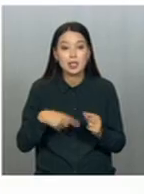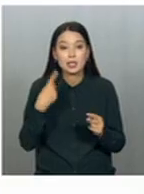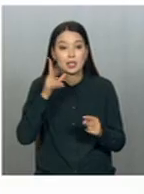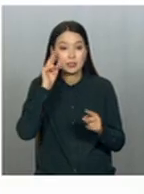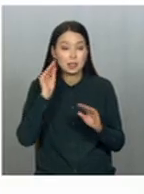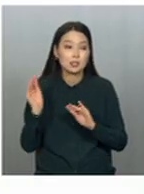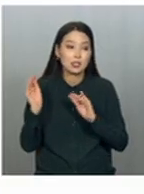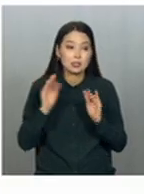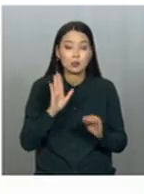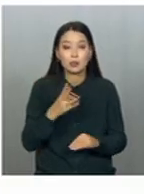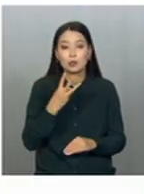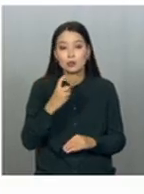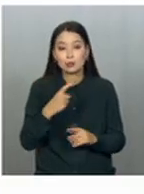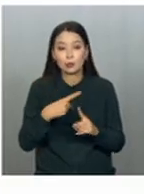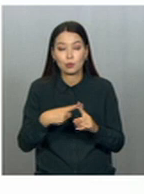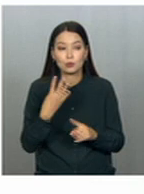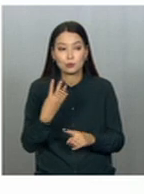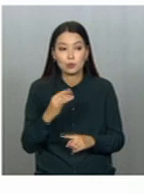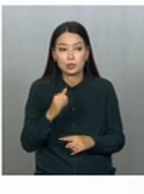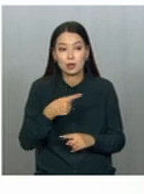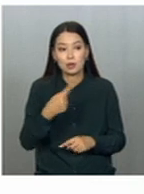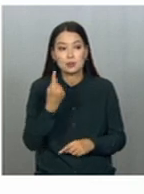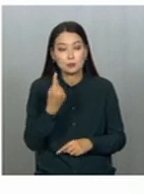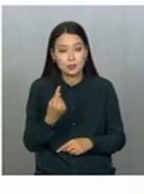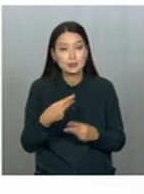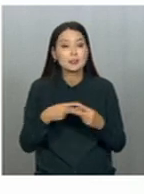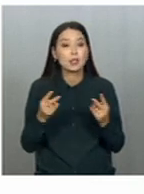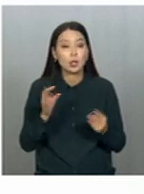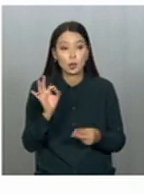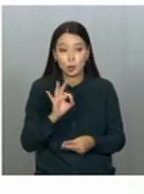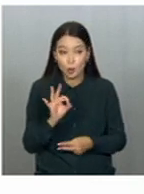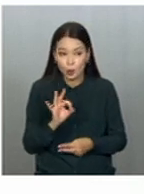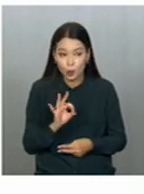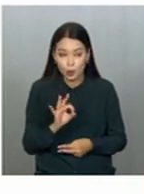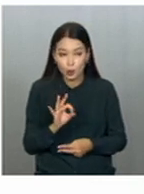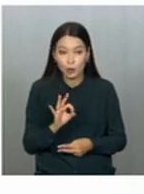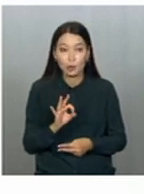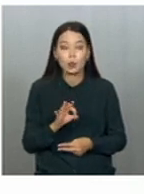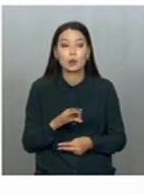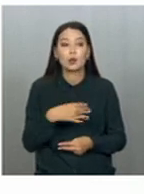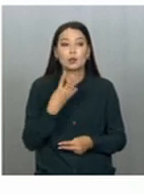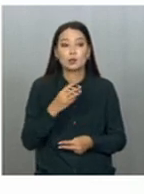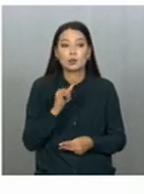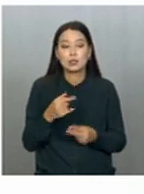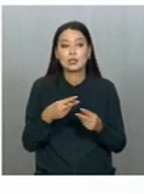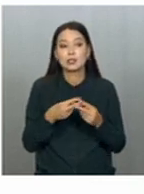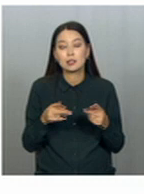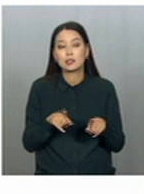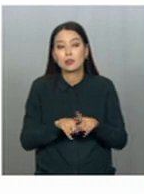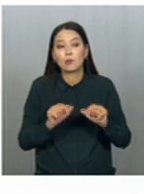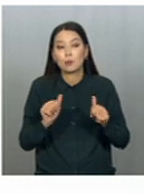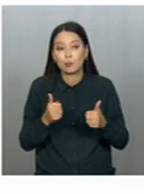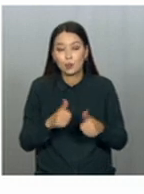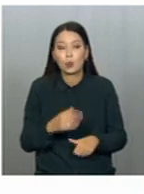аламыз. 3x қосылған 4y азайтылған 1 тең 0 теңдеуінен y-ді x арқылы өрнектейміз.